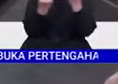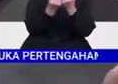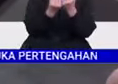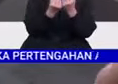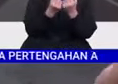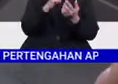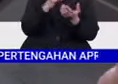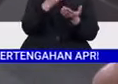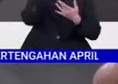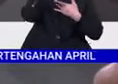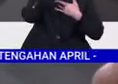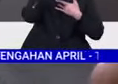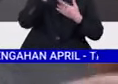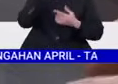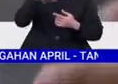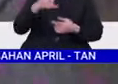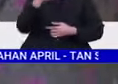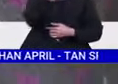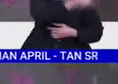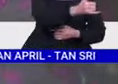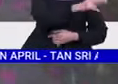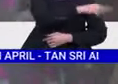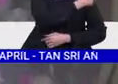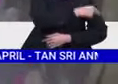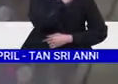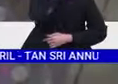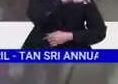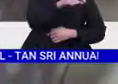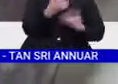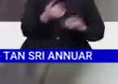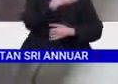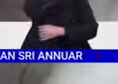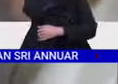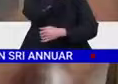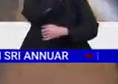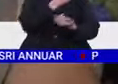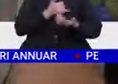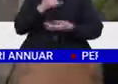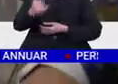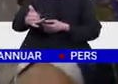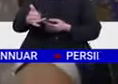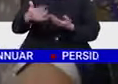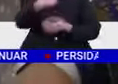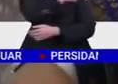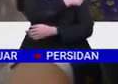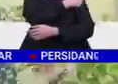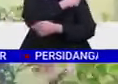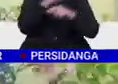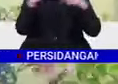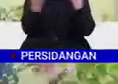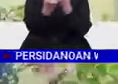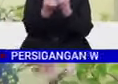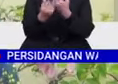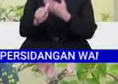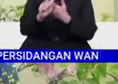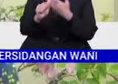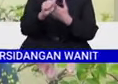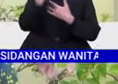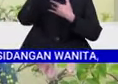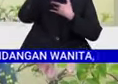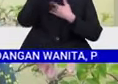tanpa perlu ke hospital di samping memperkasai campaign suntikan Doors Benggala untuk golongan berisiko mereka edit